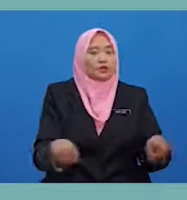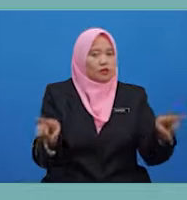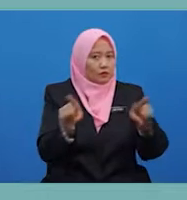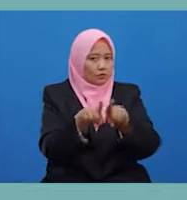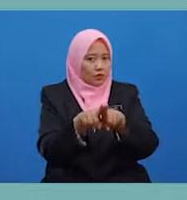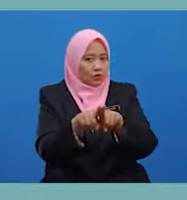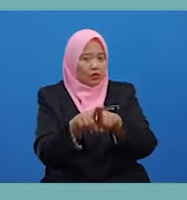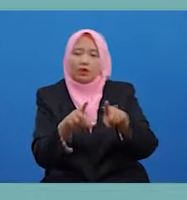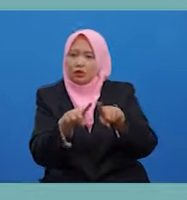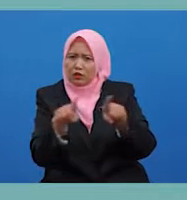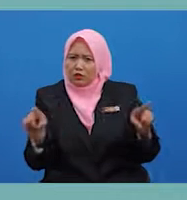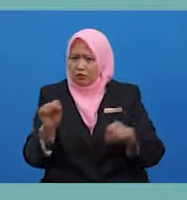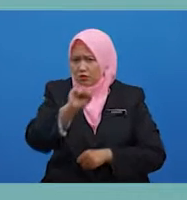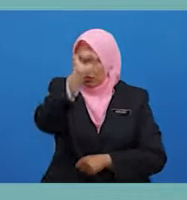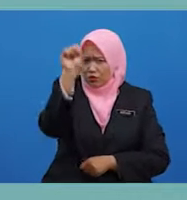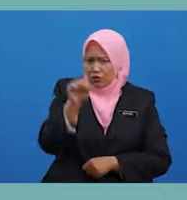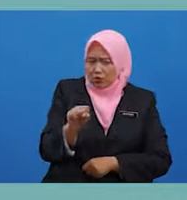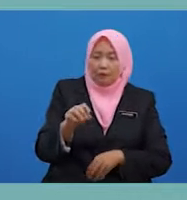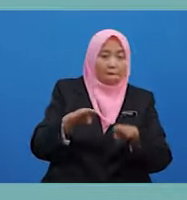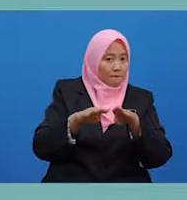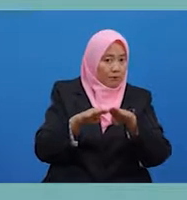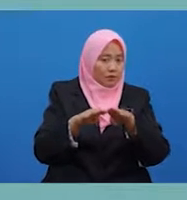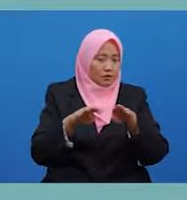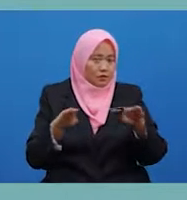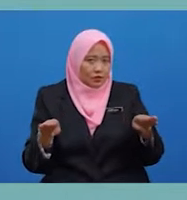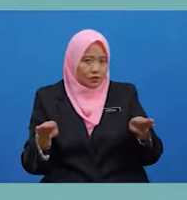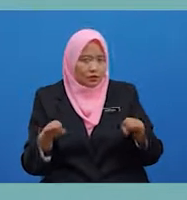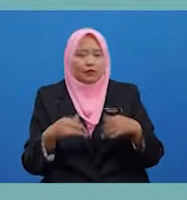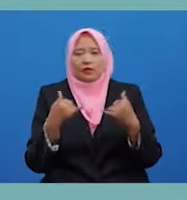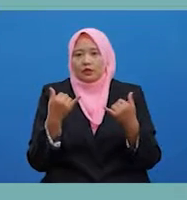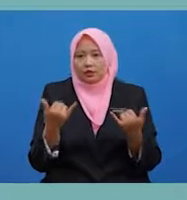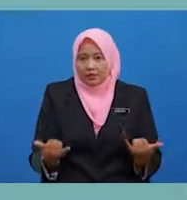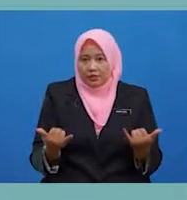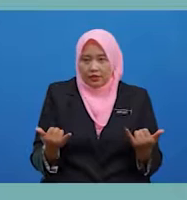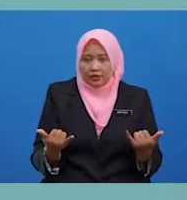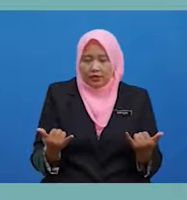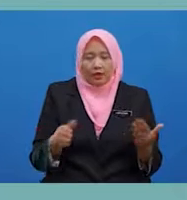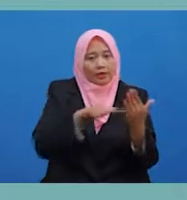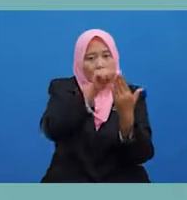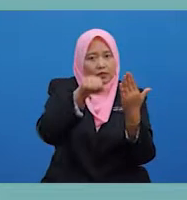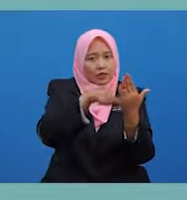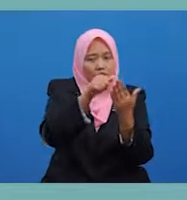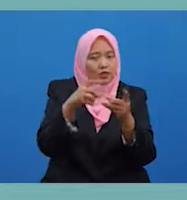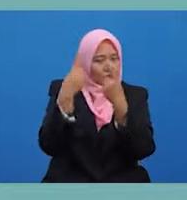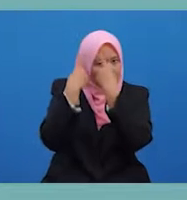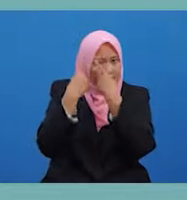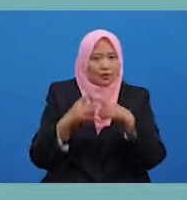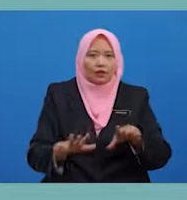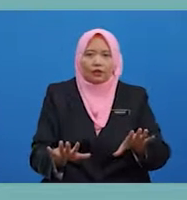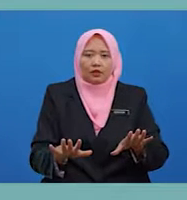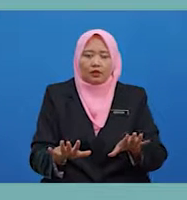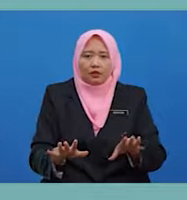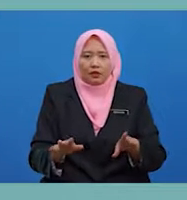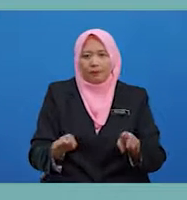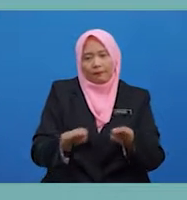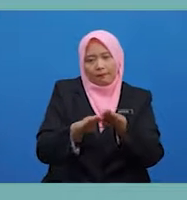pernyataan soalannya ada sedikit perbezaan. Iaitu kali ini kita menganalisis data berdasarkan perbandingan